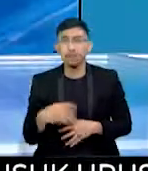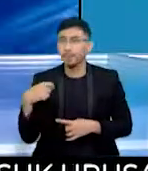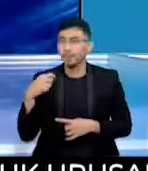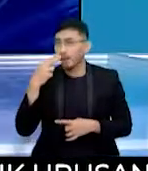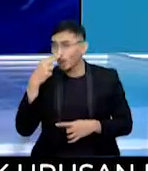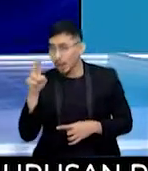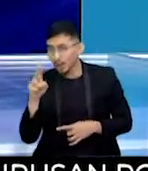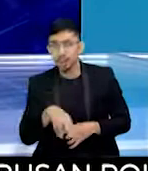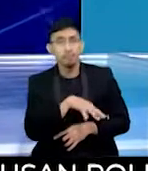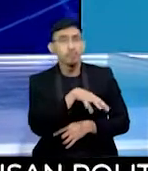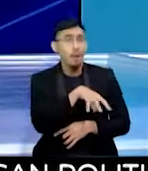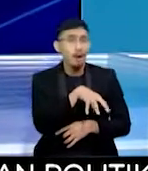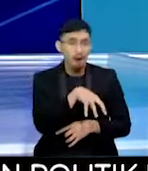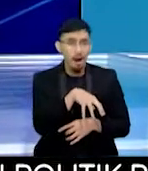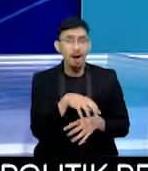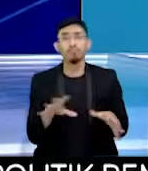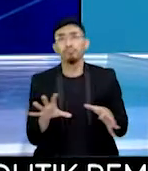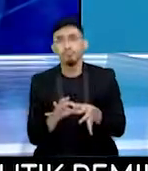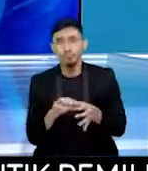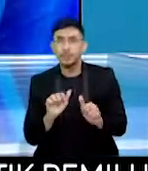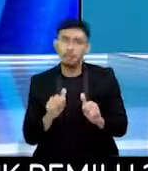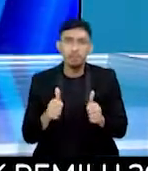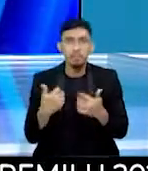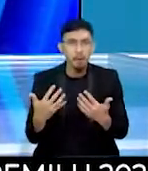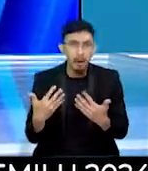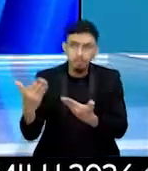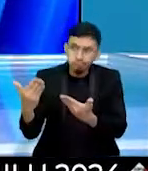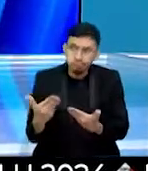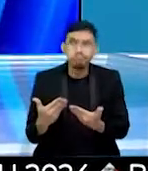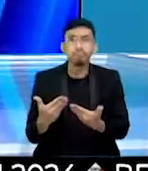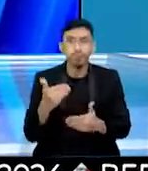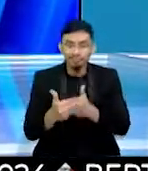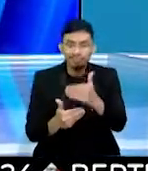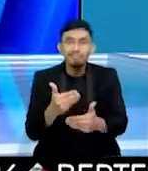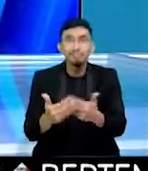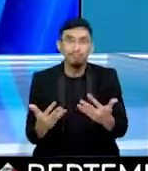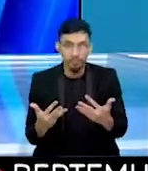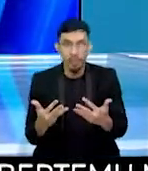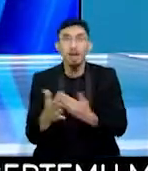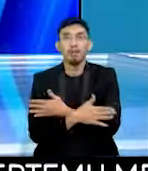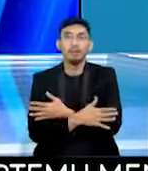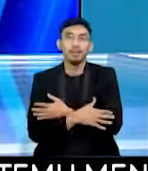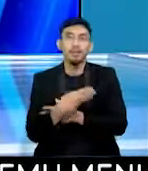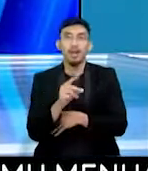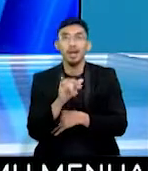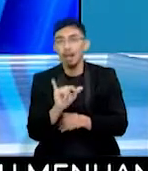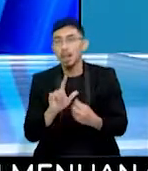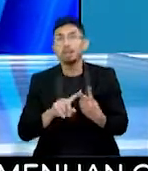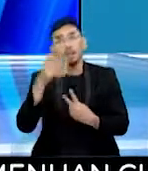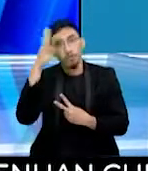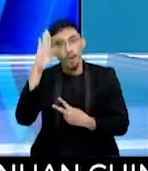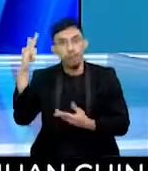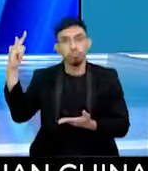ke informasi selanjutnya. Kementerian Luar Negeri dan pihak keluarga akan menyiapkan skema untuk menyambut kedatangan jenazah Eril dan Ridwan Kamil